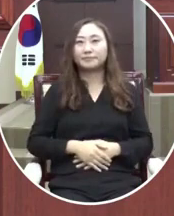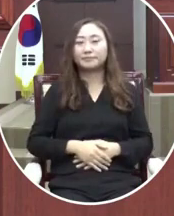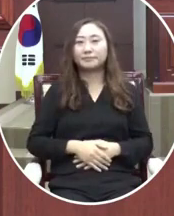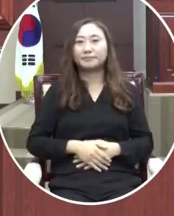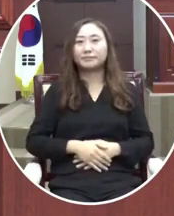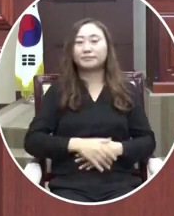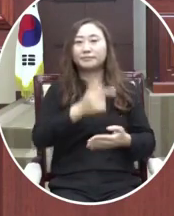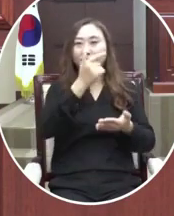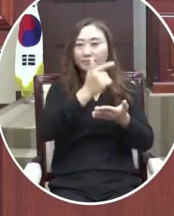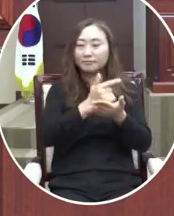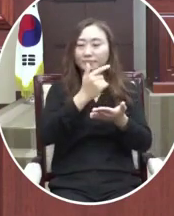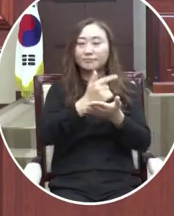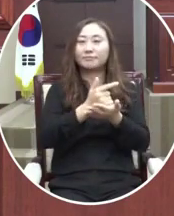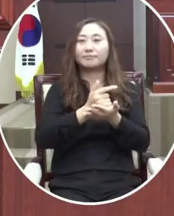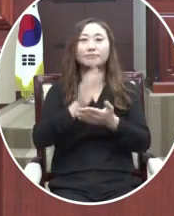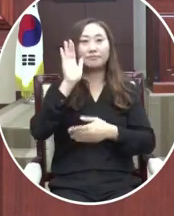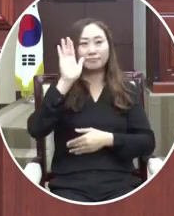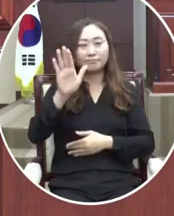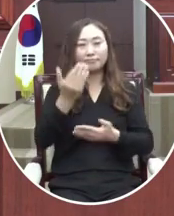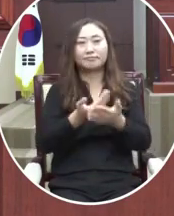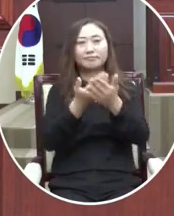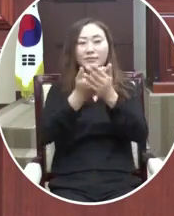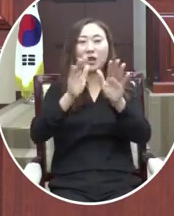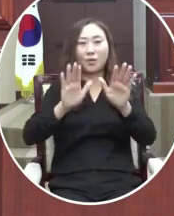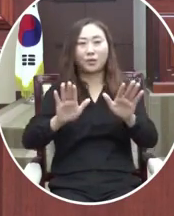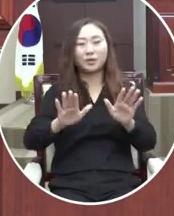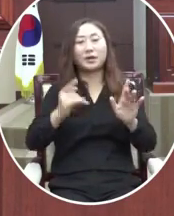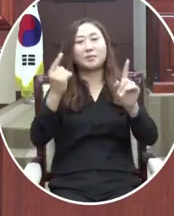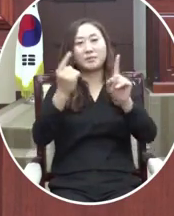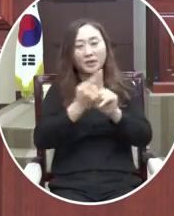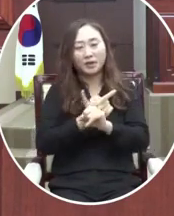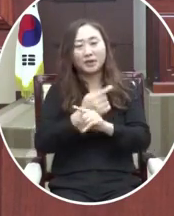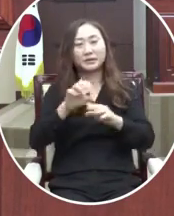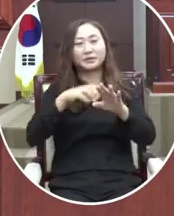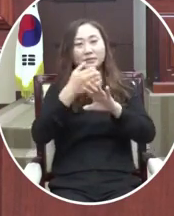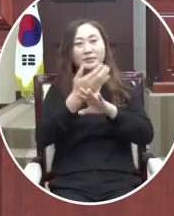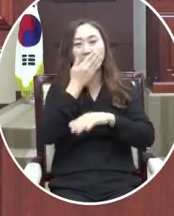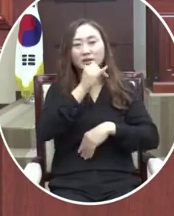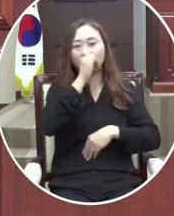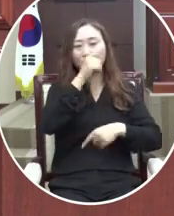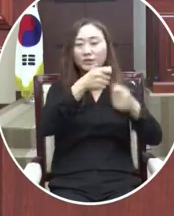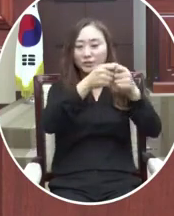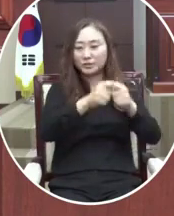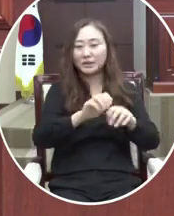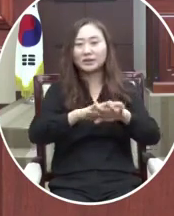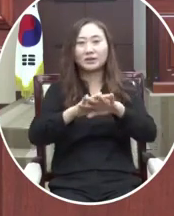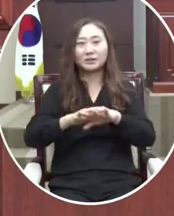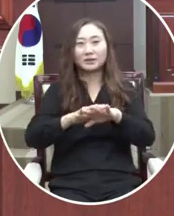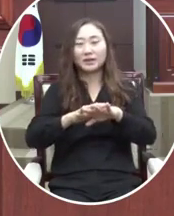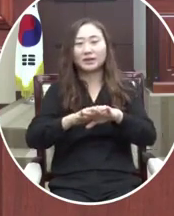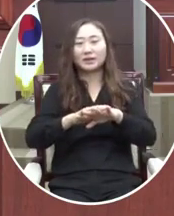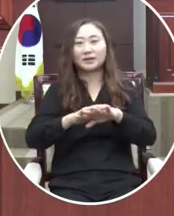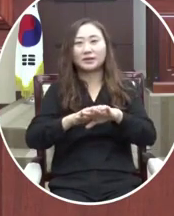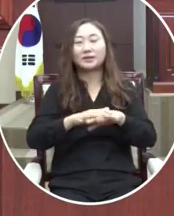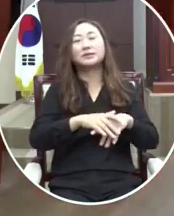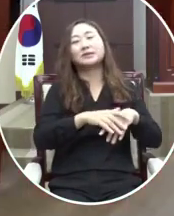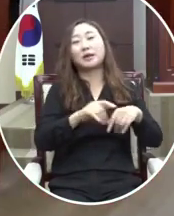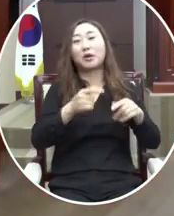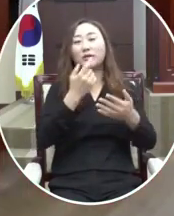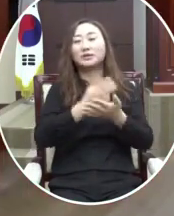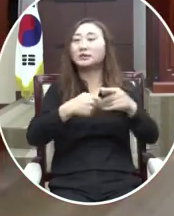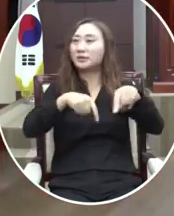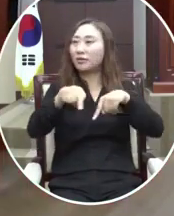도시공 재하는 사업들과 함께 오늘의 변화와 혁신을 만드는 노구의 촘촘한 정책들도 빛을 바라고